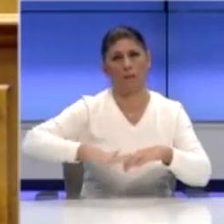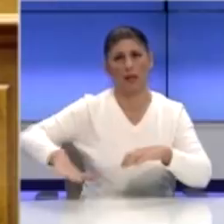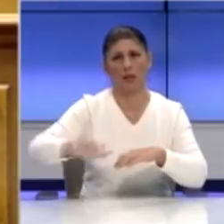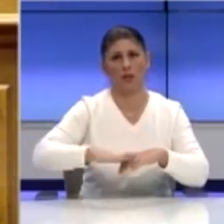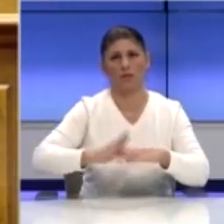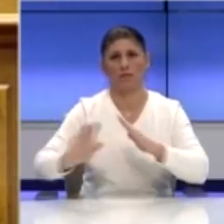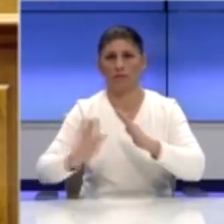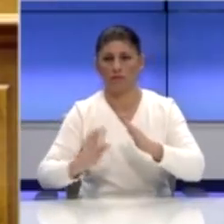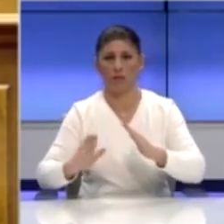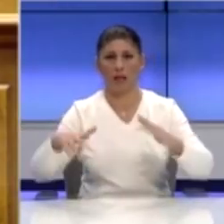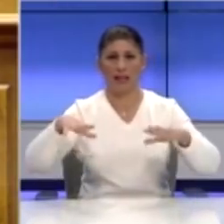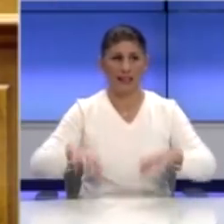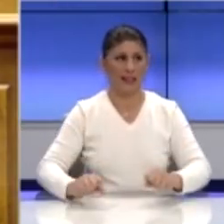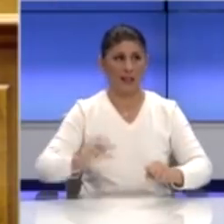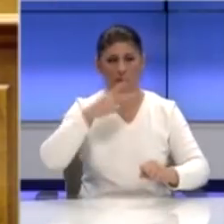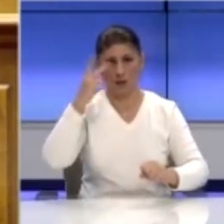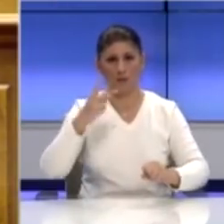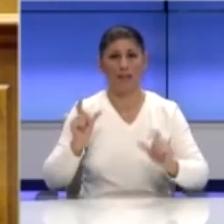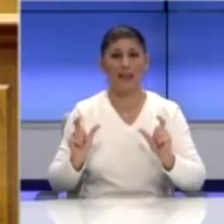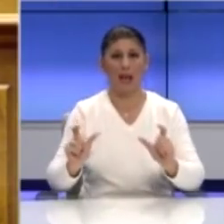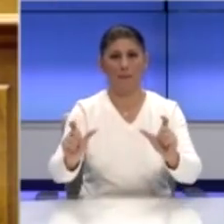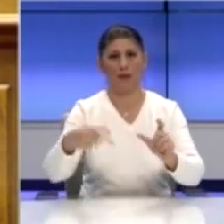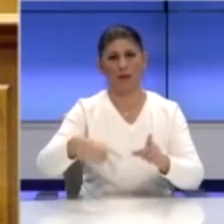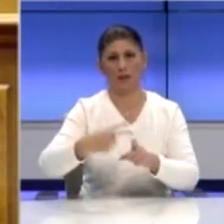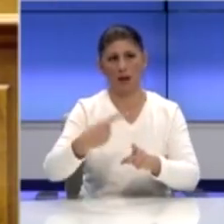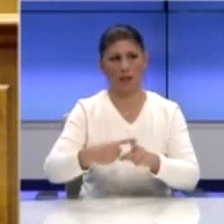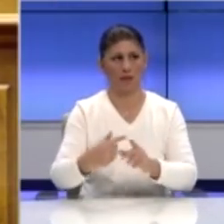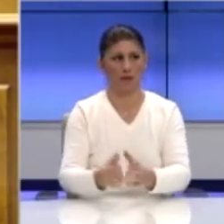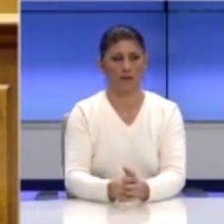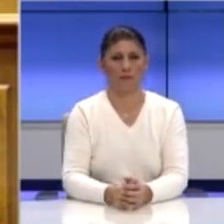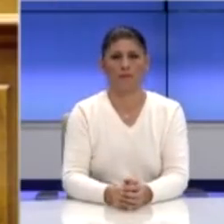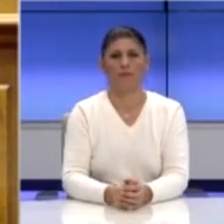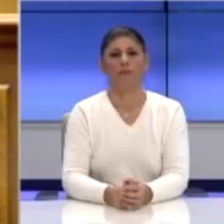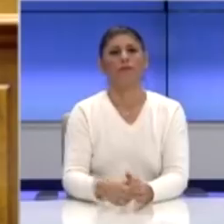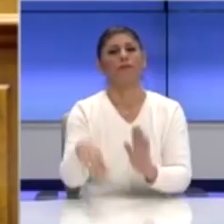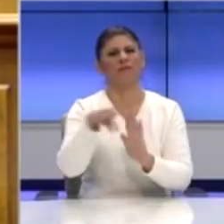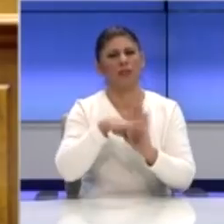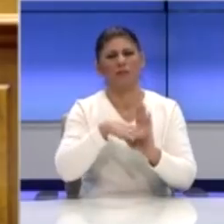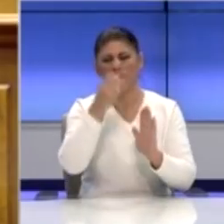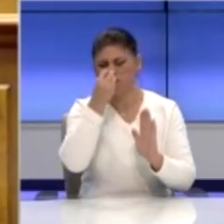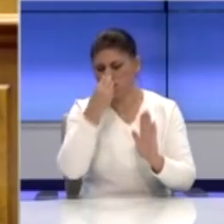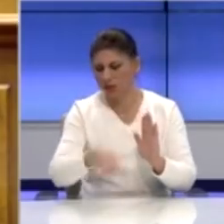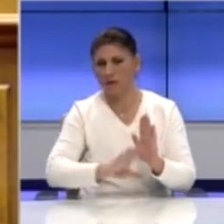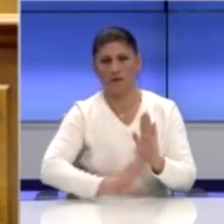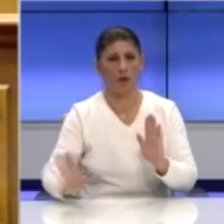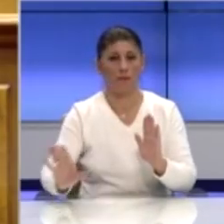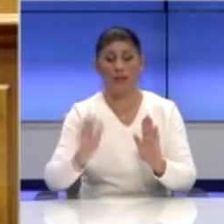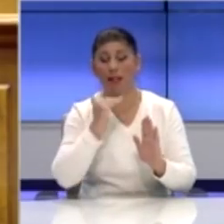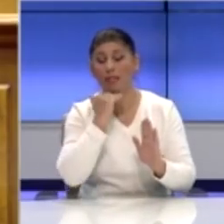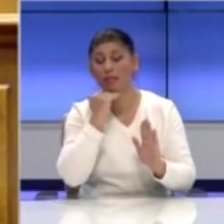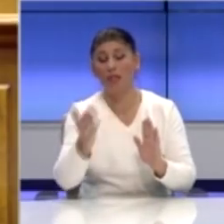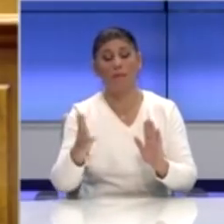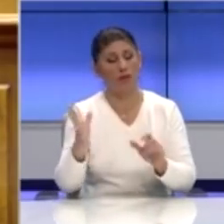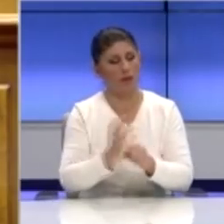των κυριαρχικών δικαιωμάτων και της άμυνας της Ελλάδας. Το σύστημά σας σάπισε. Δεν μπορεί πια